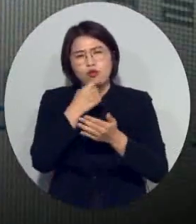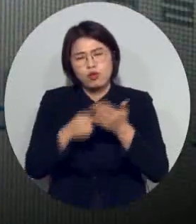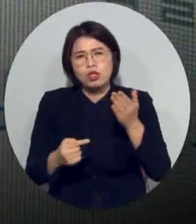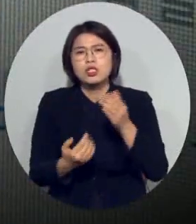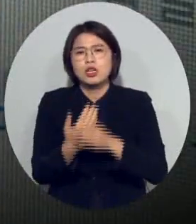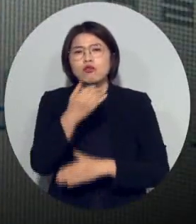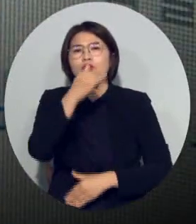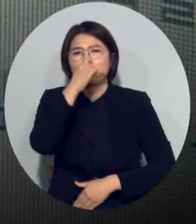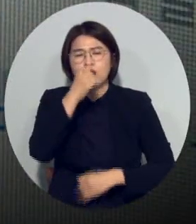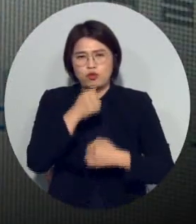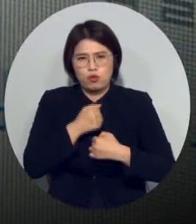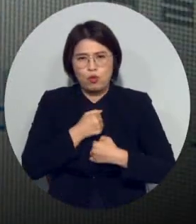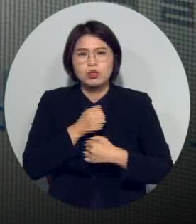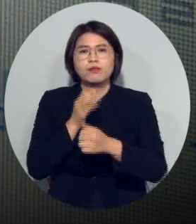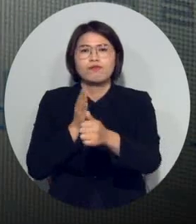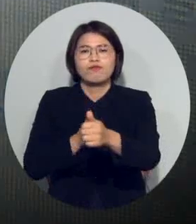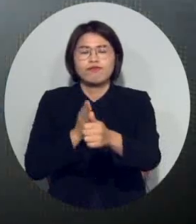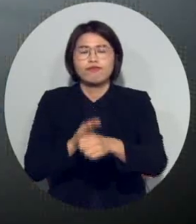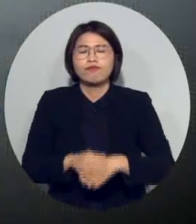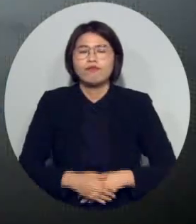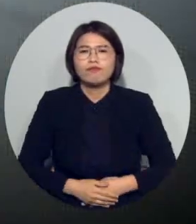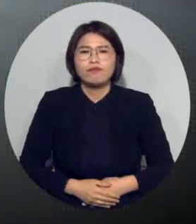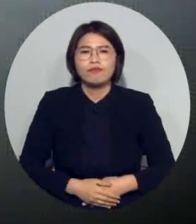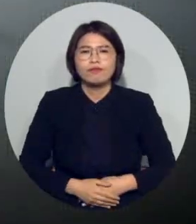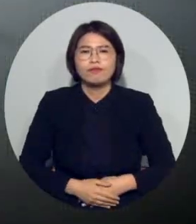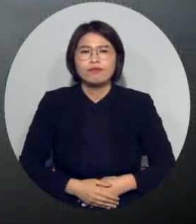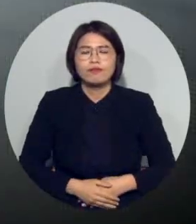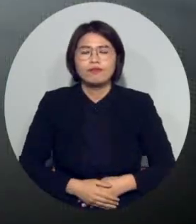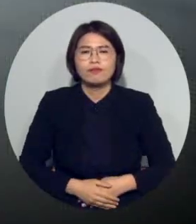있다 면서 주의하라 고 조언했습니다 mbc 뉴스 양반입니다